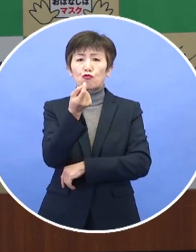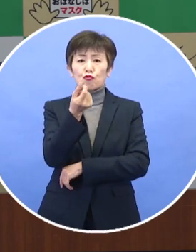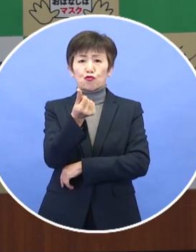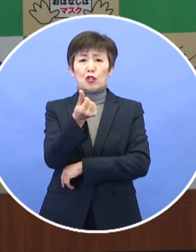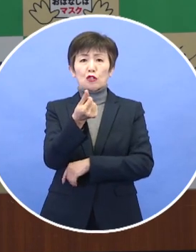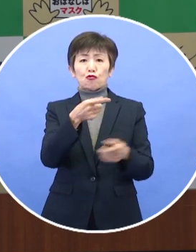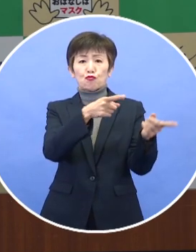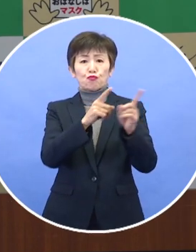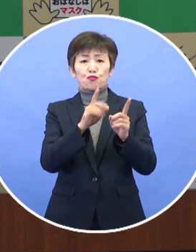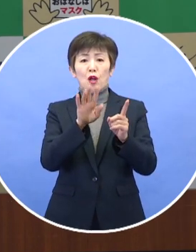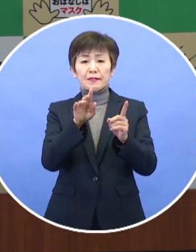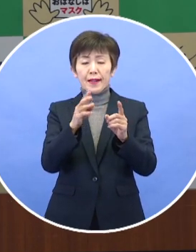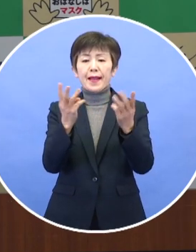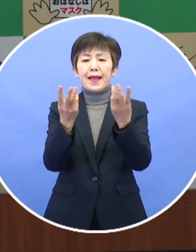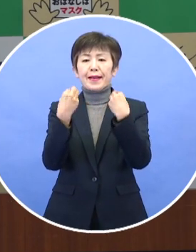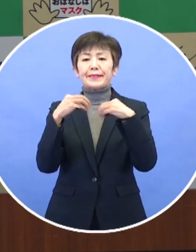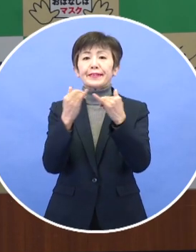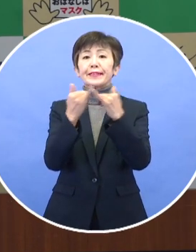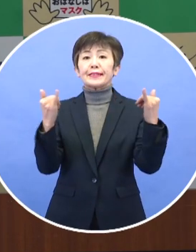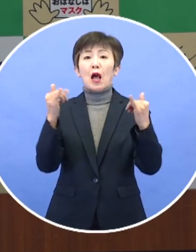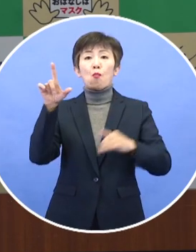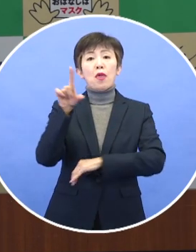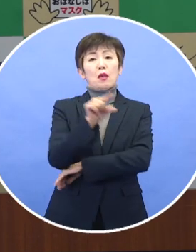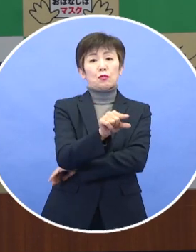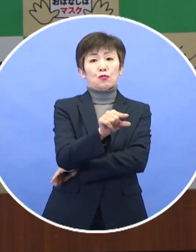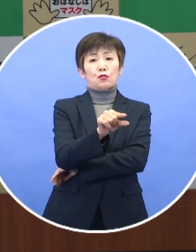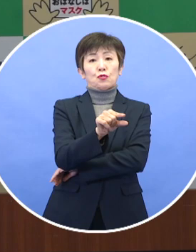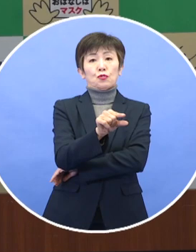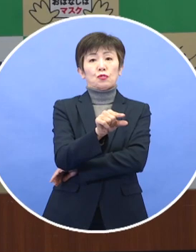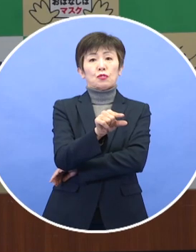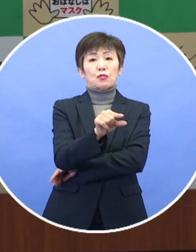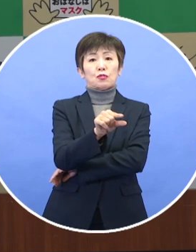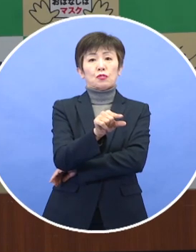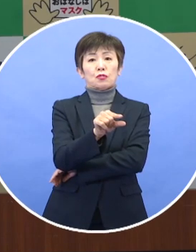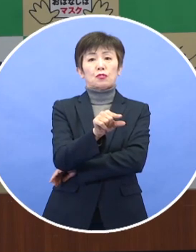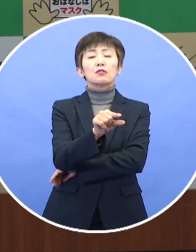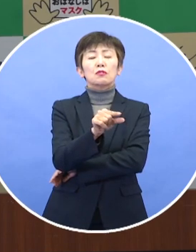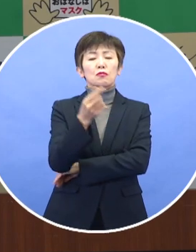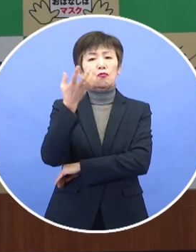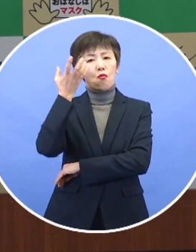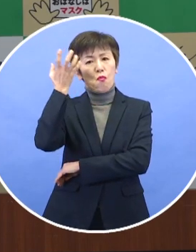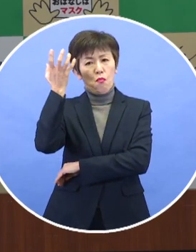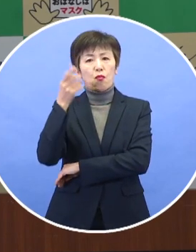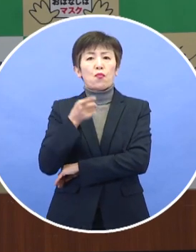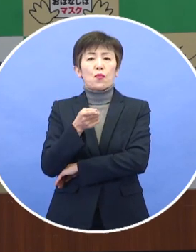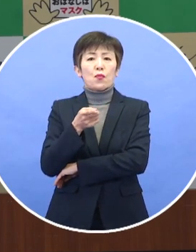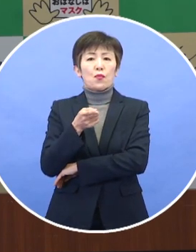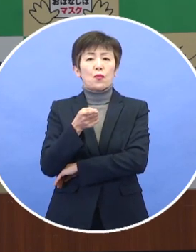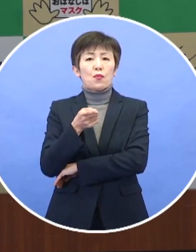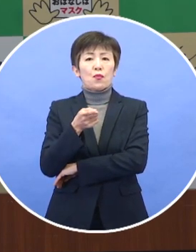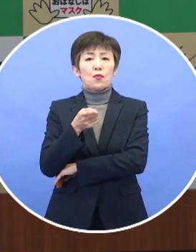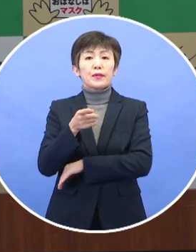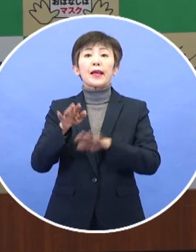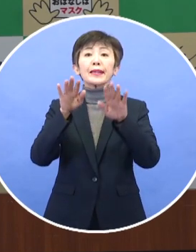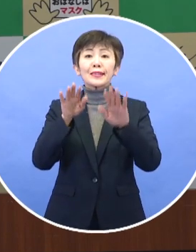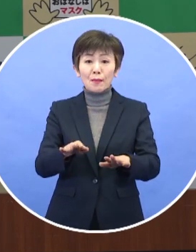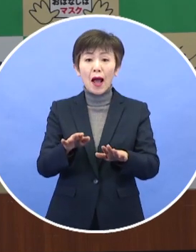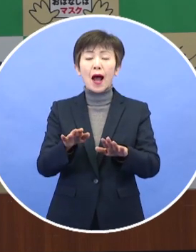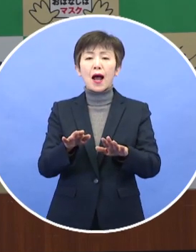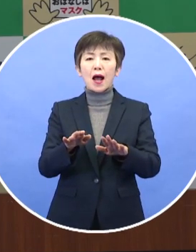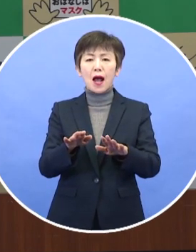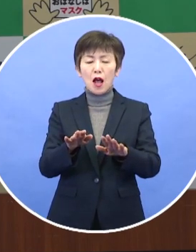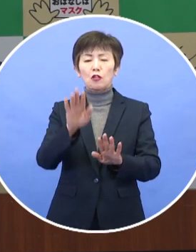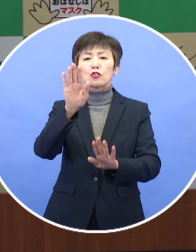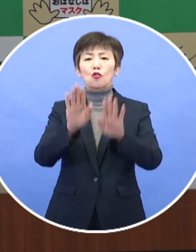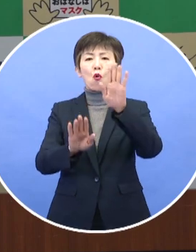の感染の数も減るという傾向は今後見られる可能性はあるかなと思っておりますので、なんとかですね、今の傾向を続け